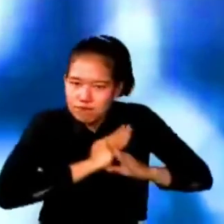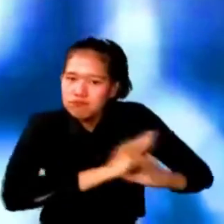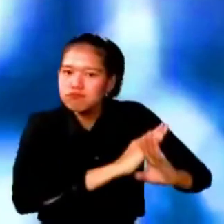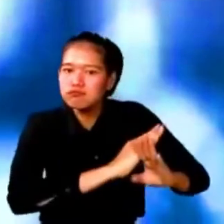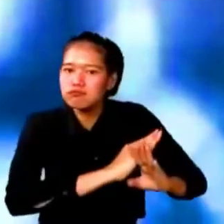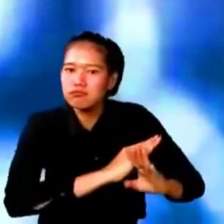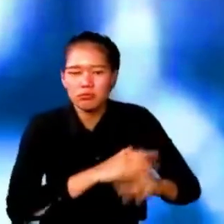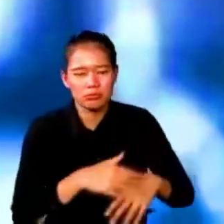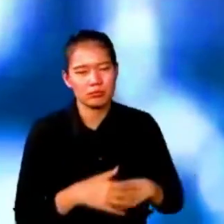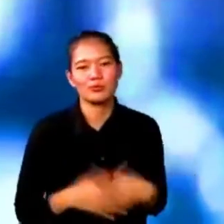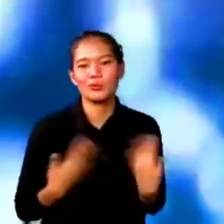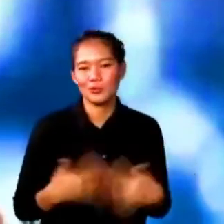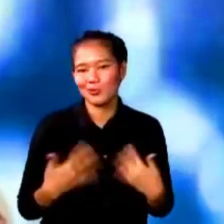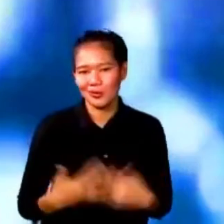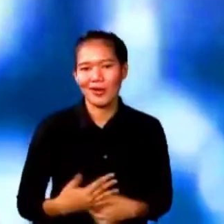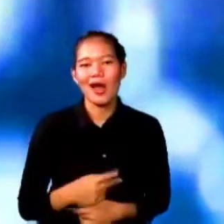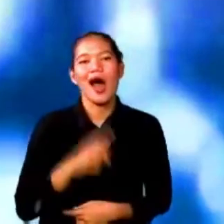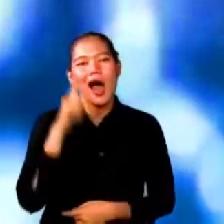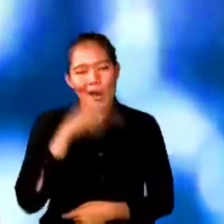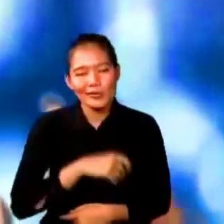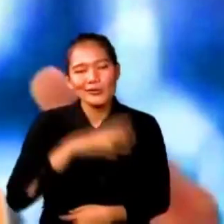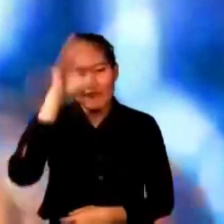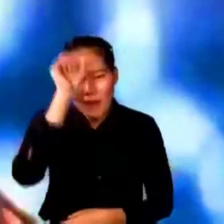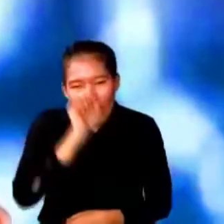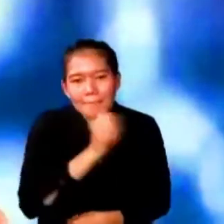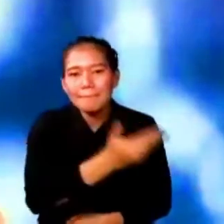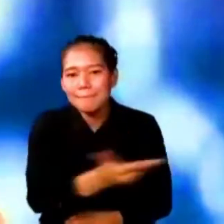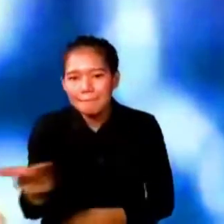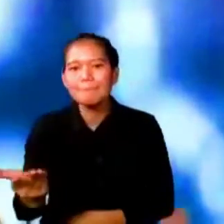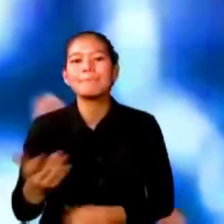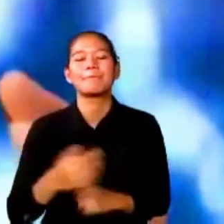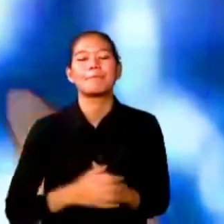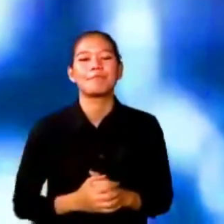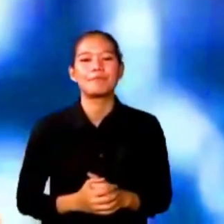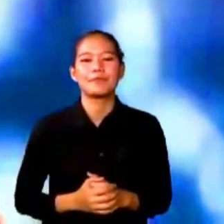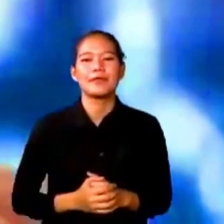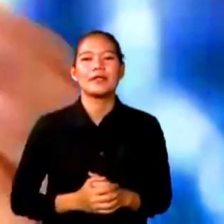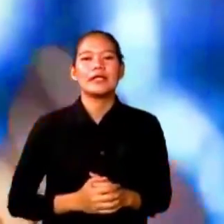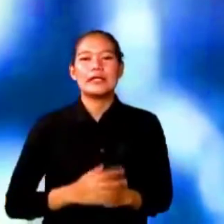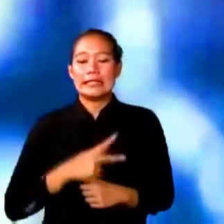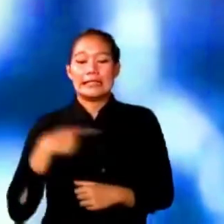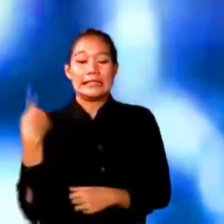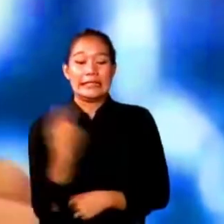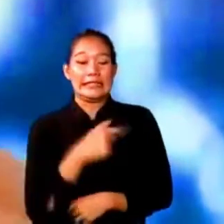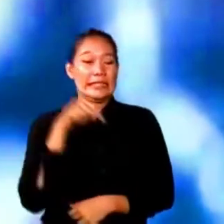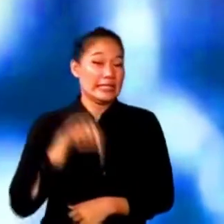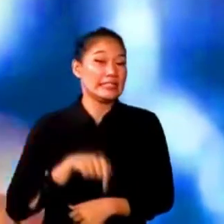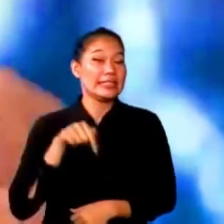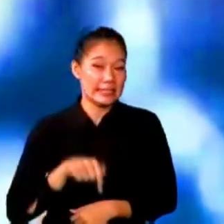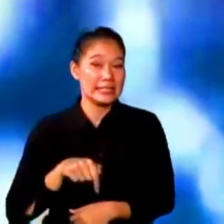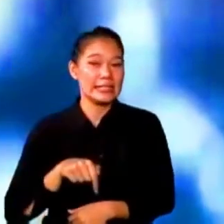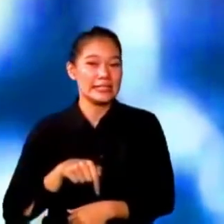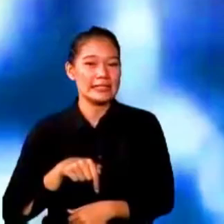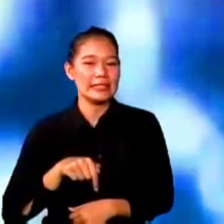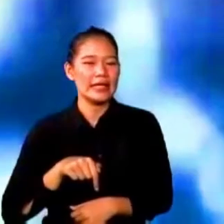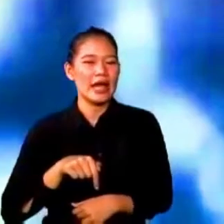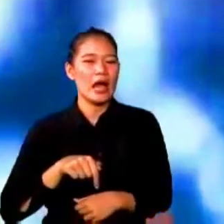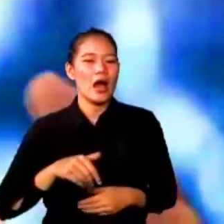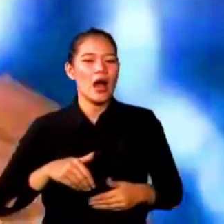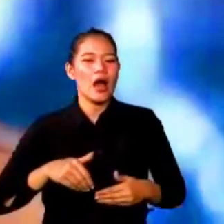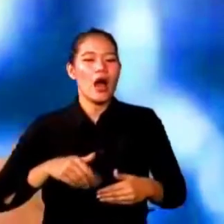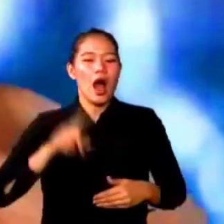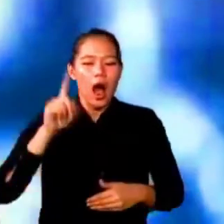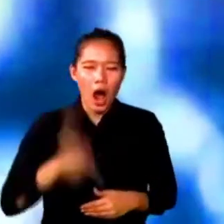jadi kita harus sadar ya bahwa kita akan masuk ke dalam hot immunity